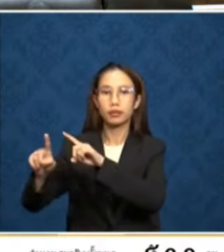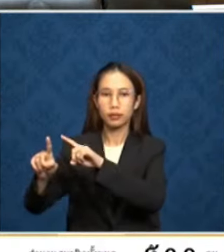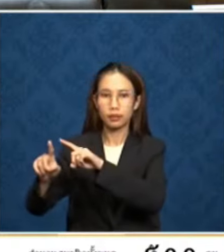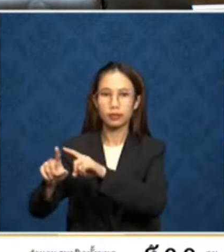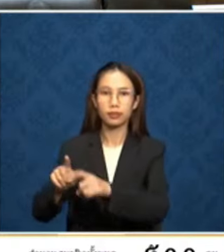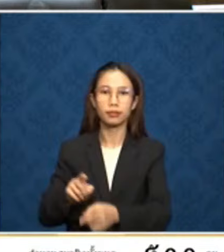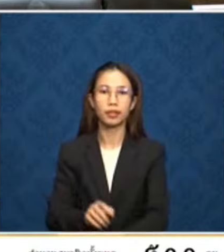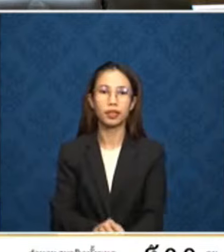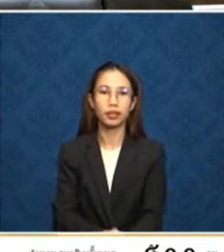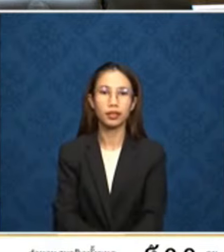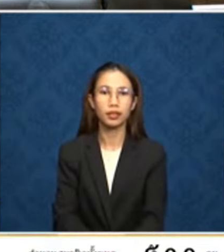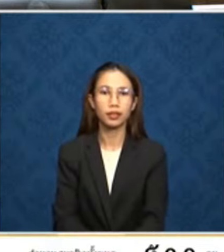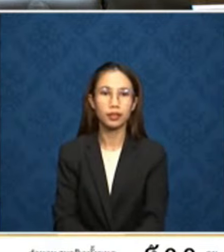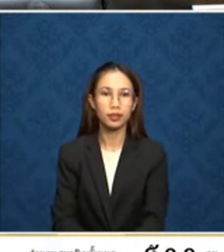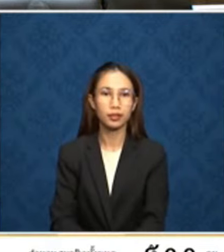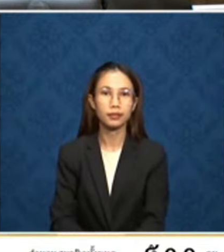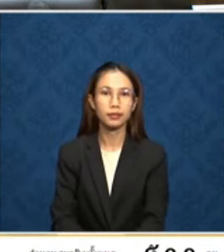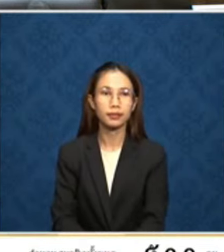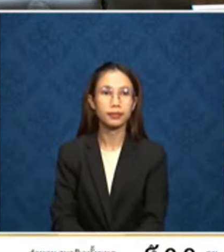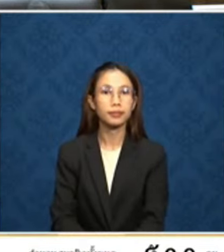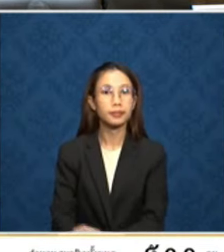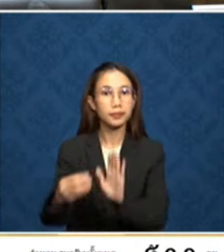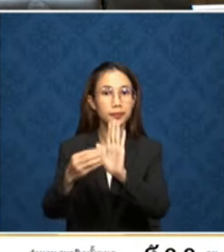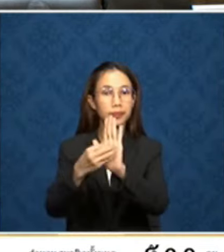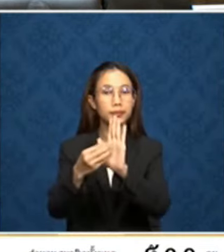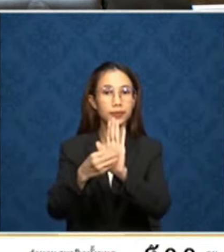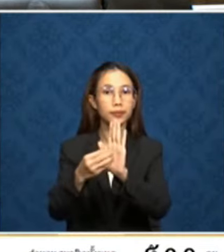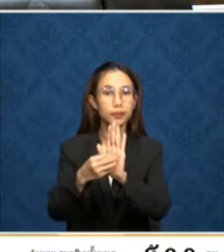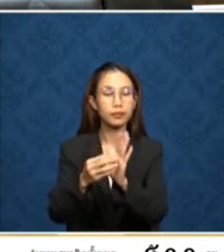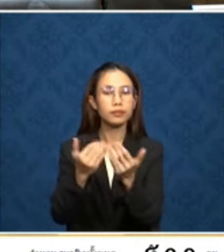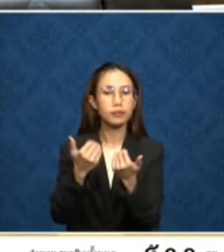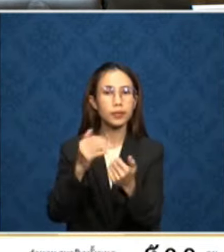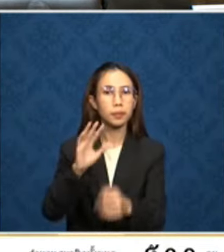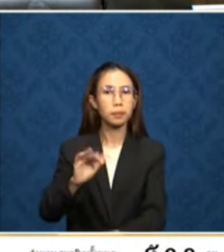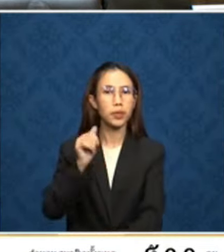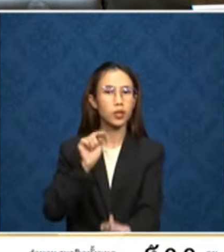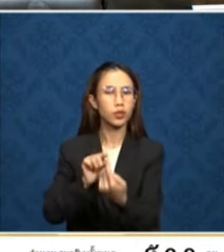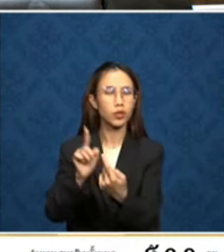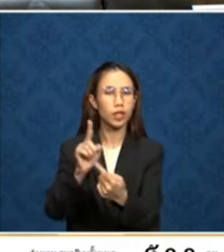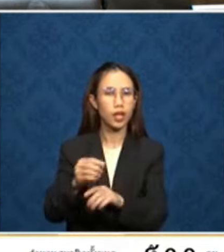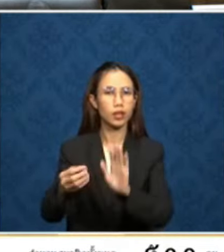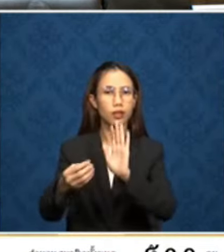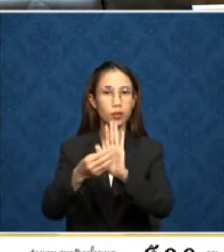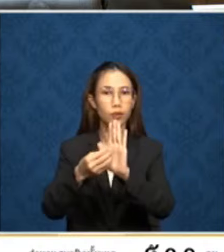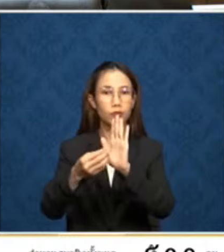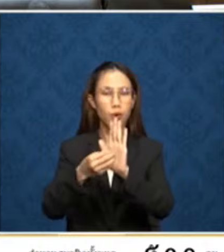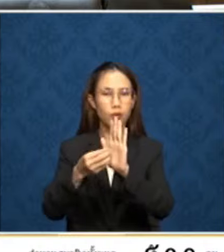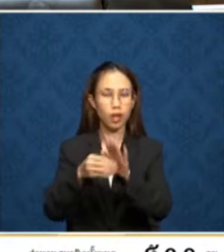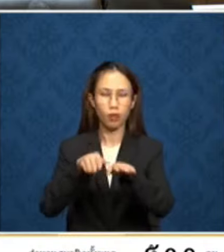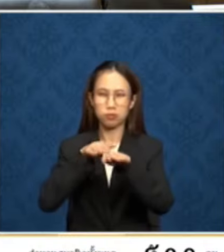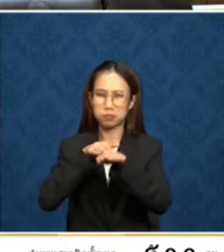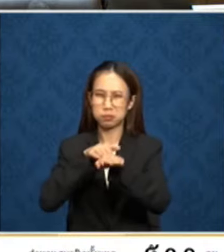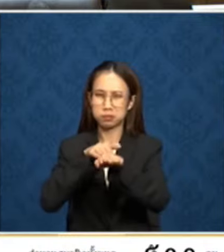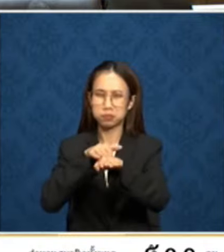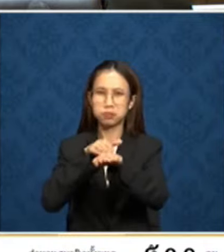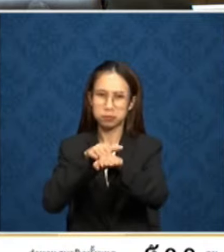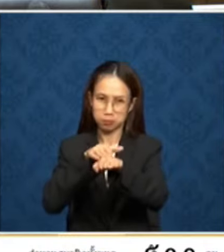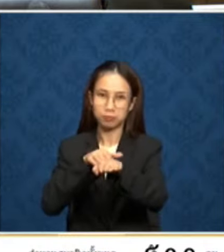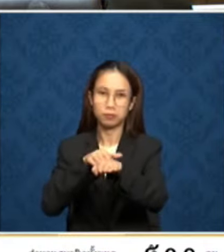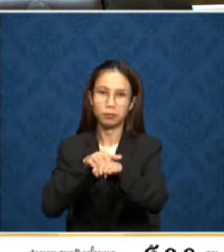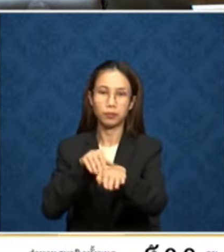แล้วค่ะเพราะตอนนี้นะคะกรุงเทพมหานครเราก็ยังเป็นเมืองที่ติดอันดับที่มีรถติดมากที่สุดในโลก